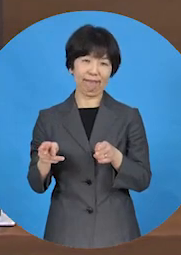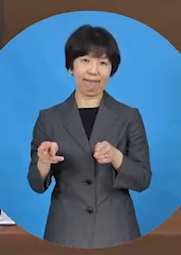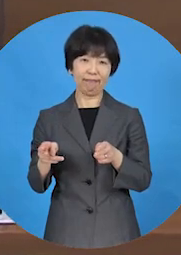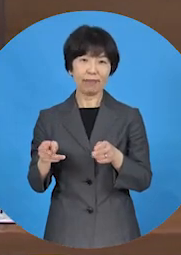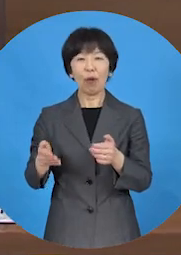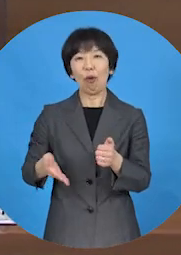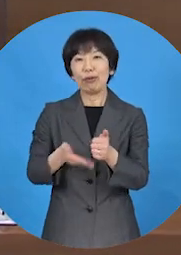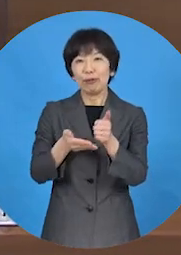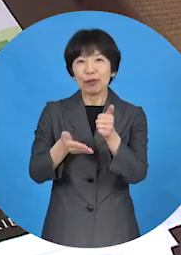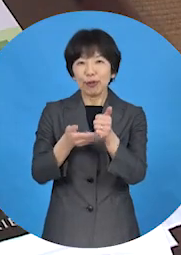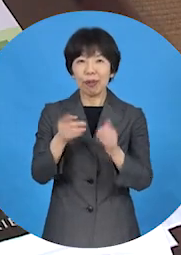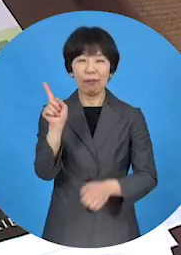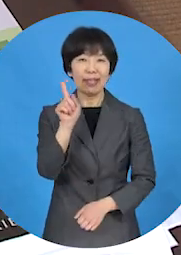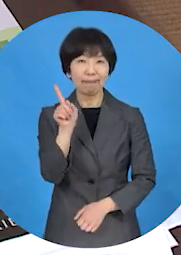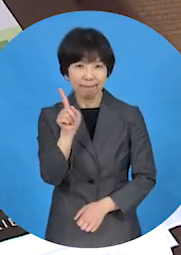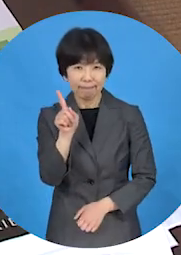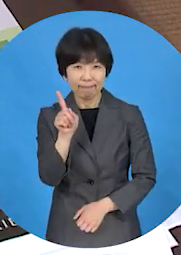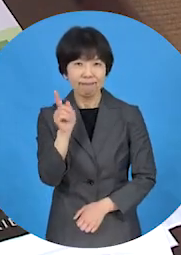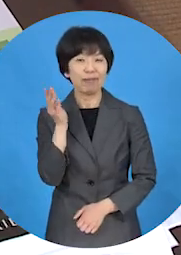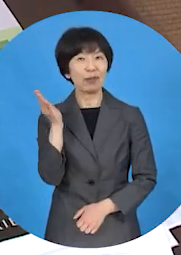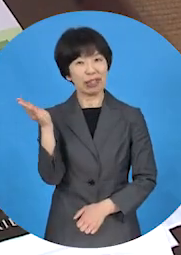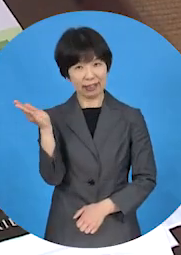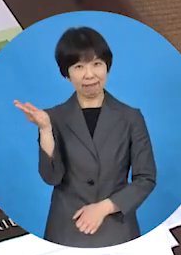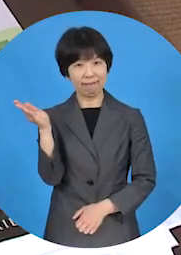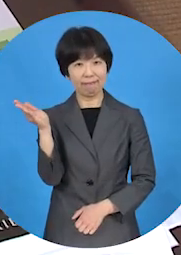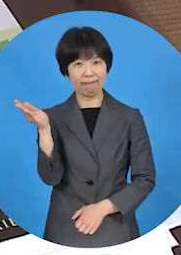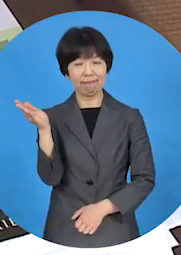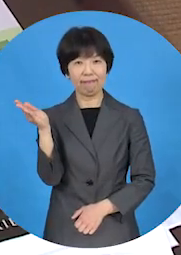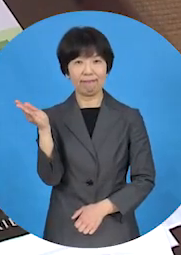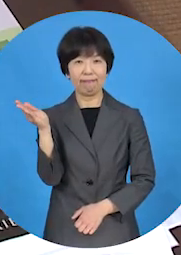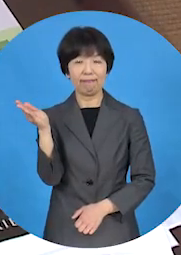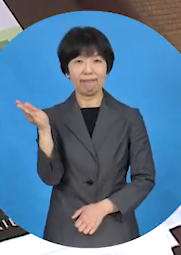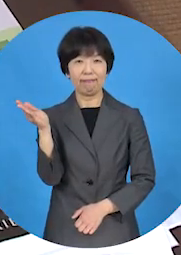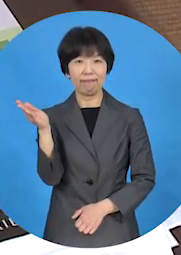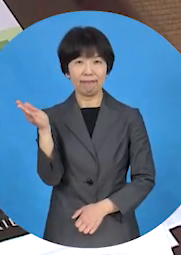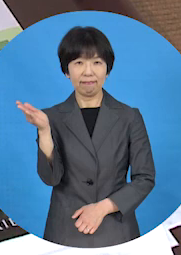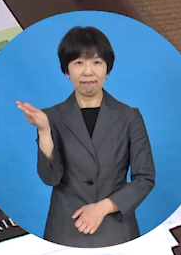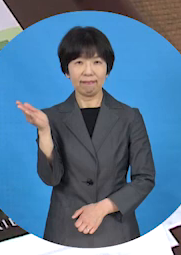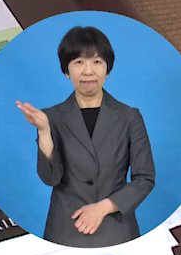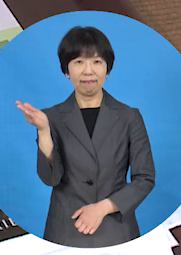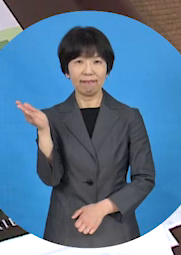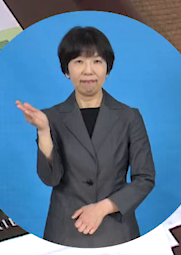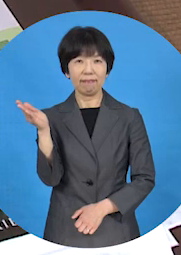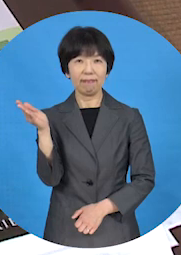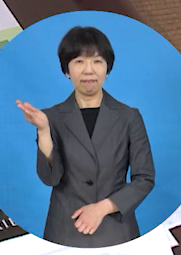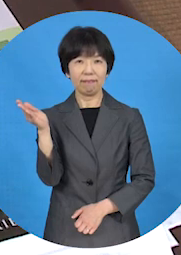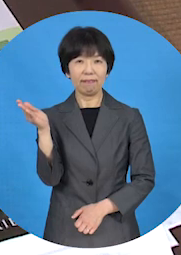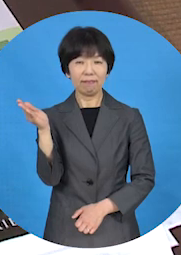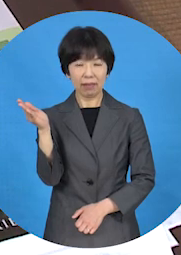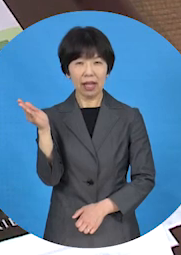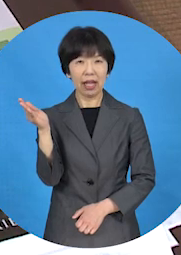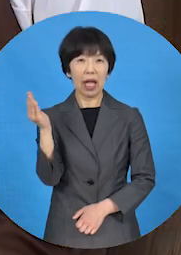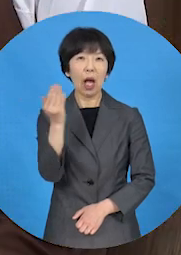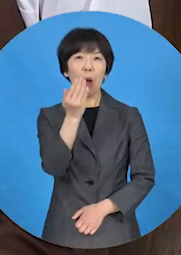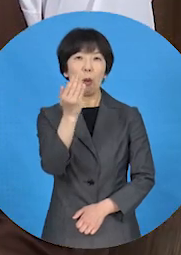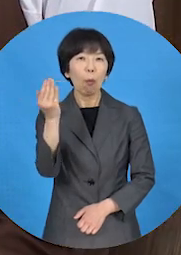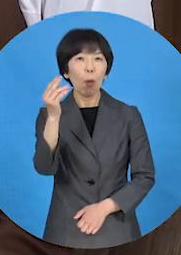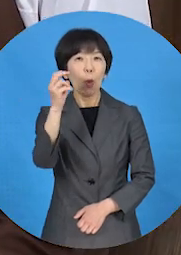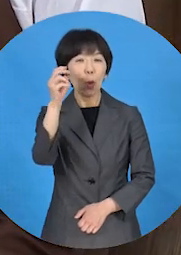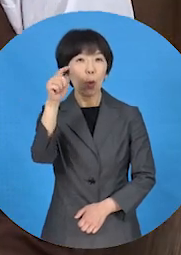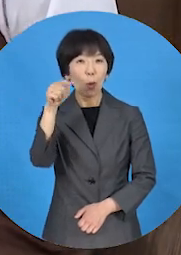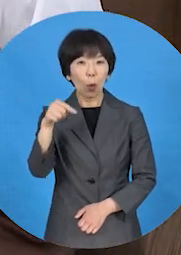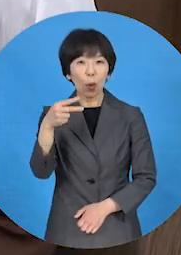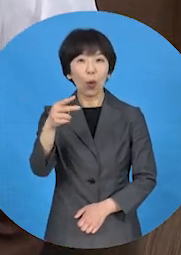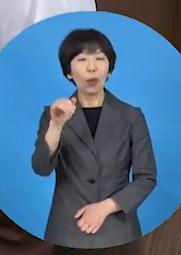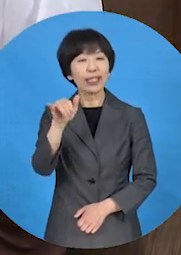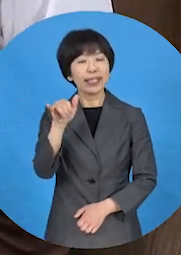がぜひ食べてほしいというメニューがボロネーゼです。 はい、こちらのメニューはですね、